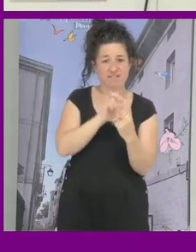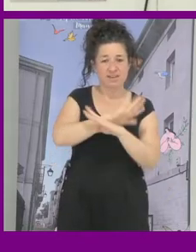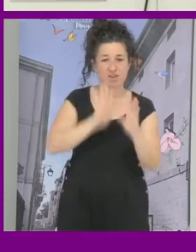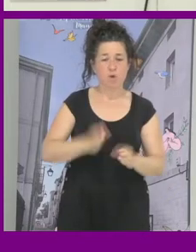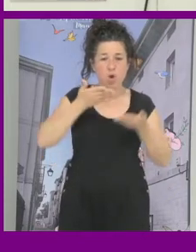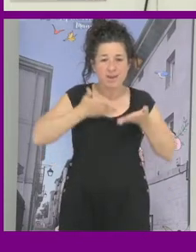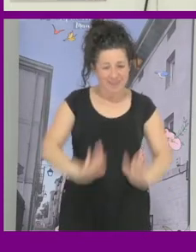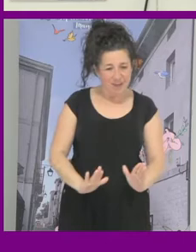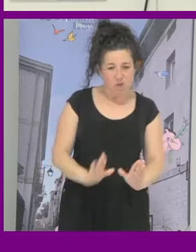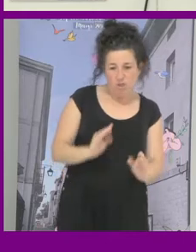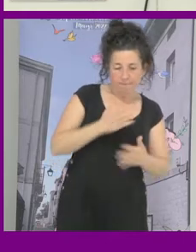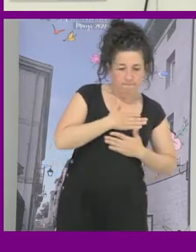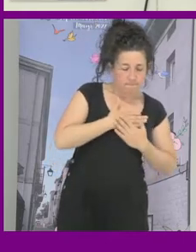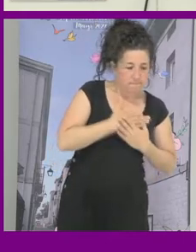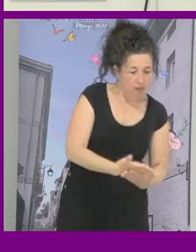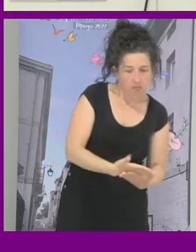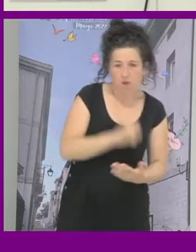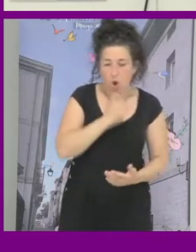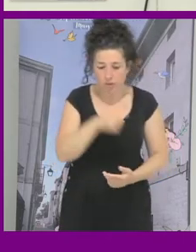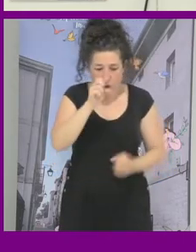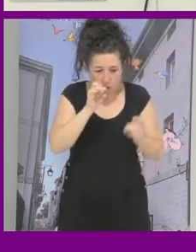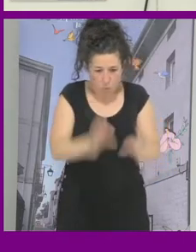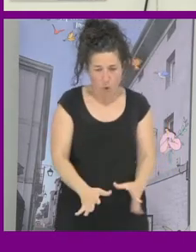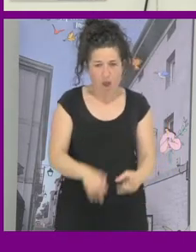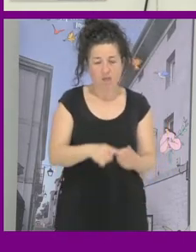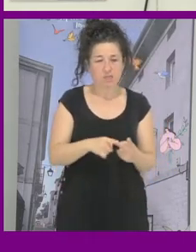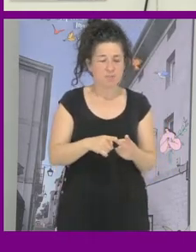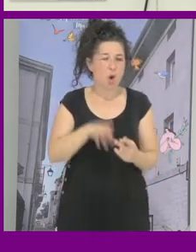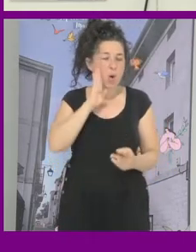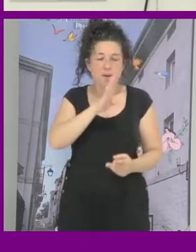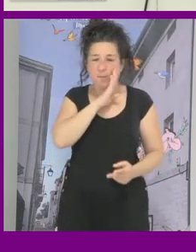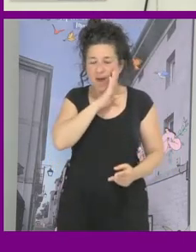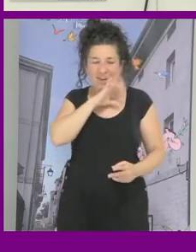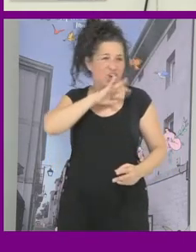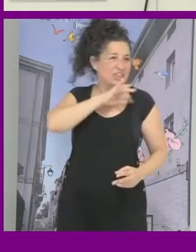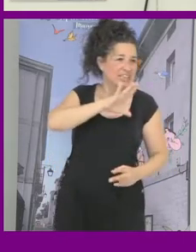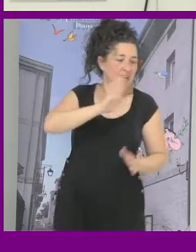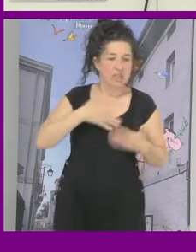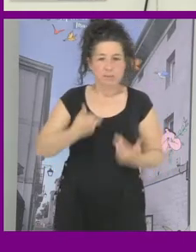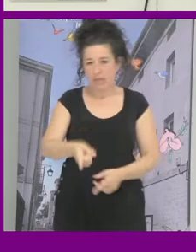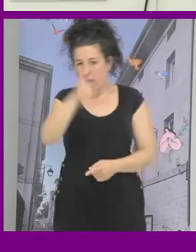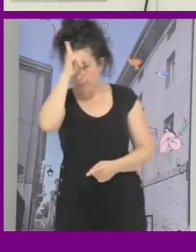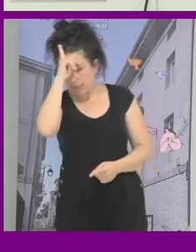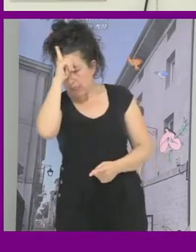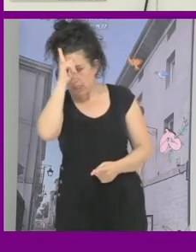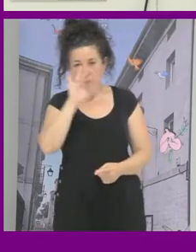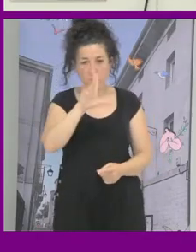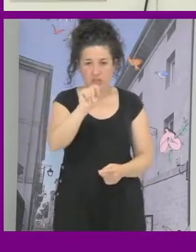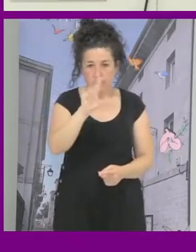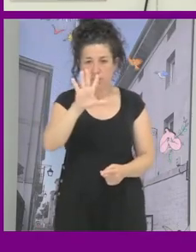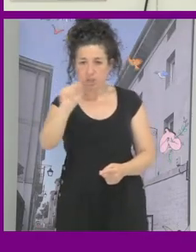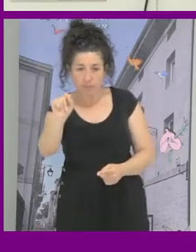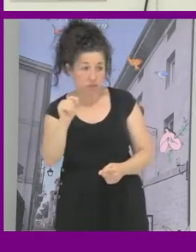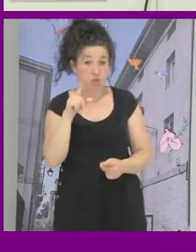ditugu, amatasunarekin superpozik gaude edo eta somos madres arrepentidas, bat batean hori gertatzen da 5 minuturo. Ez dakit Lorena, baina